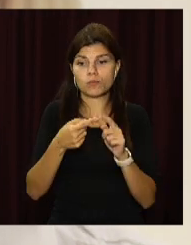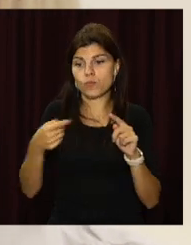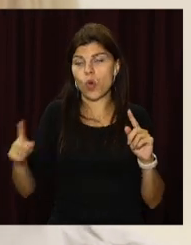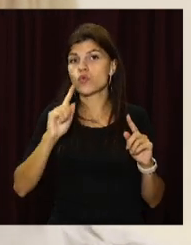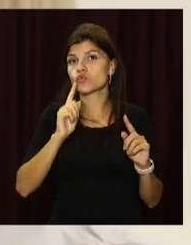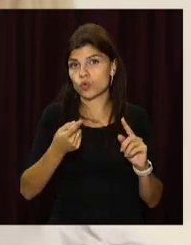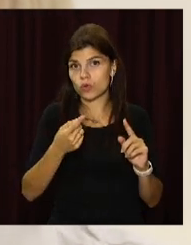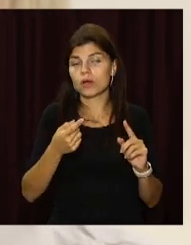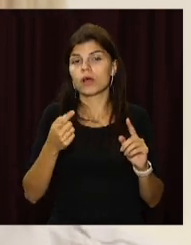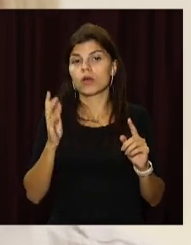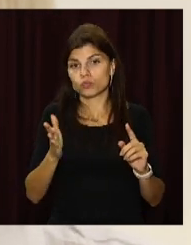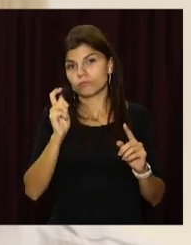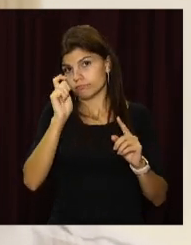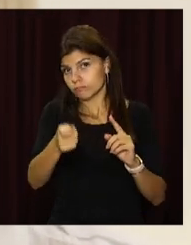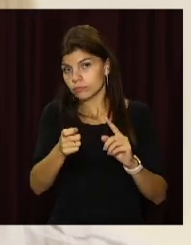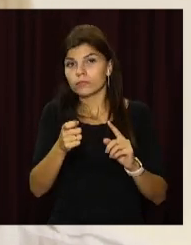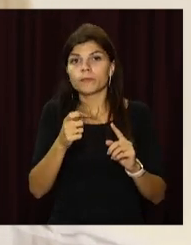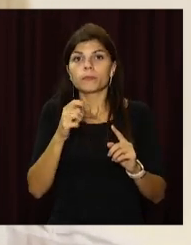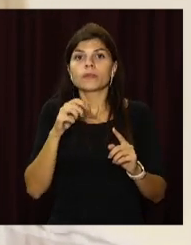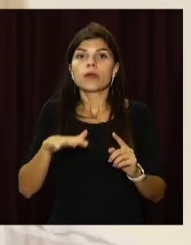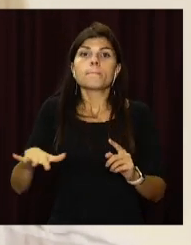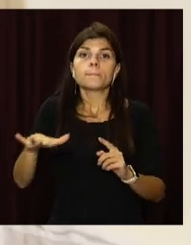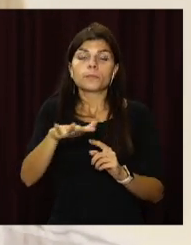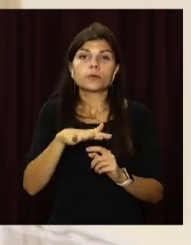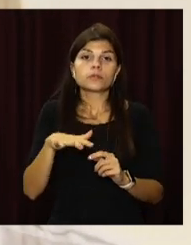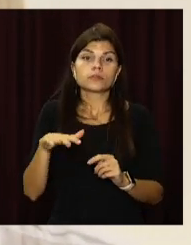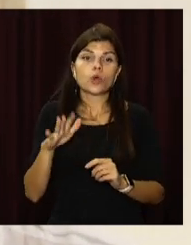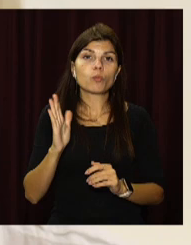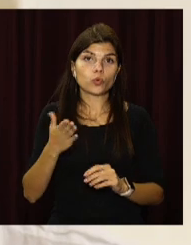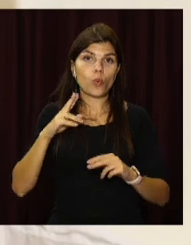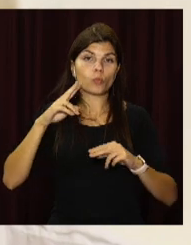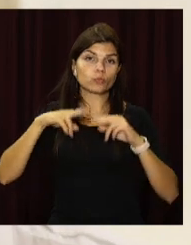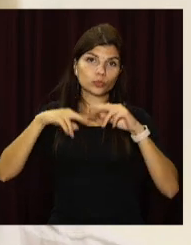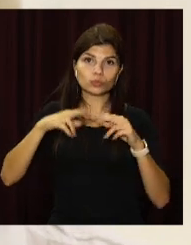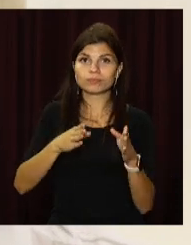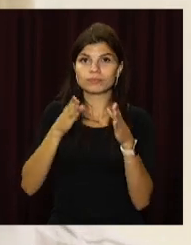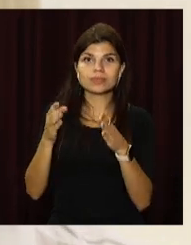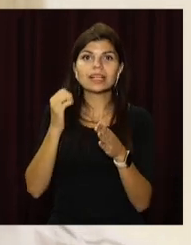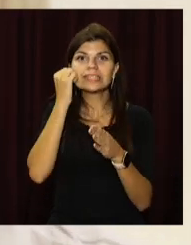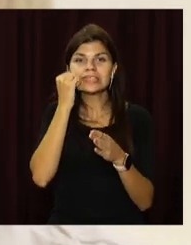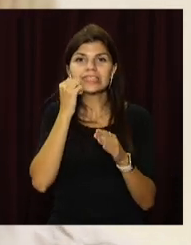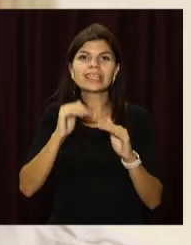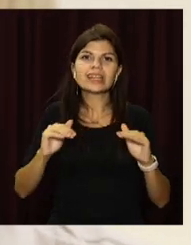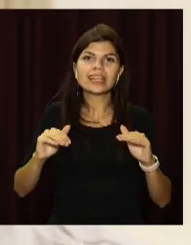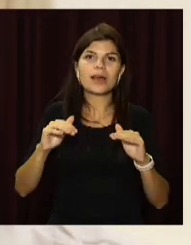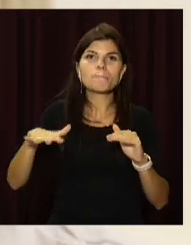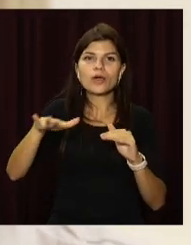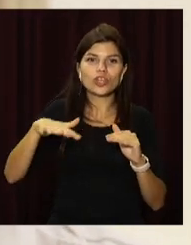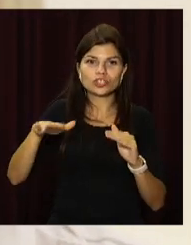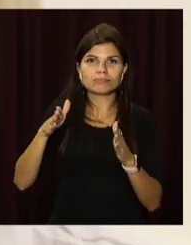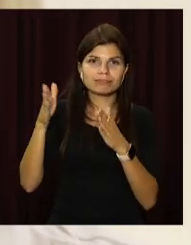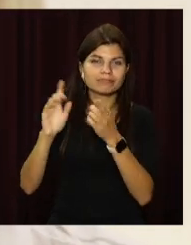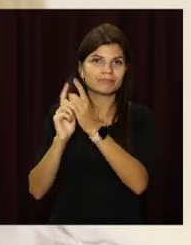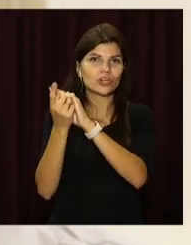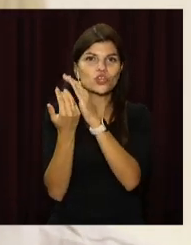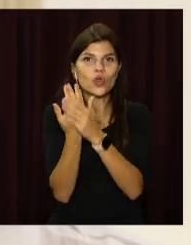року упорядкування алей, майданчиків. Будуть побудовані, перенесені старі дитячі майданчики на нові.